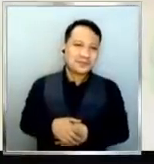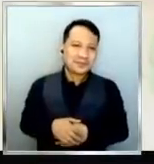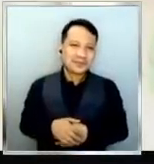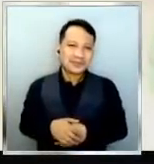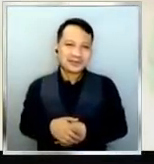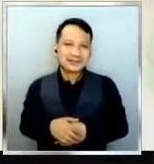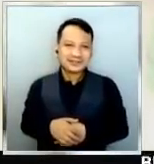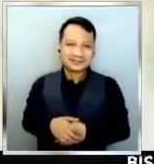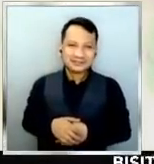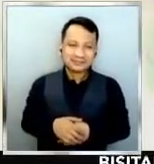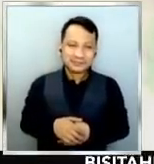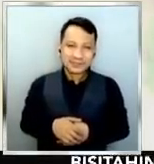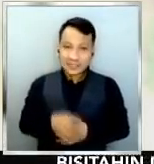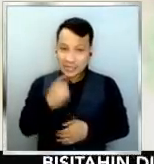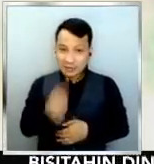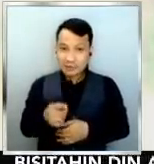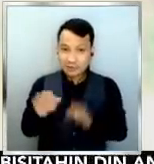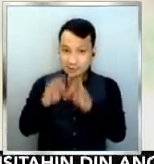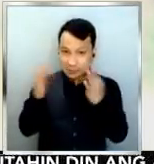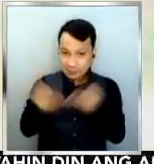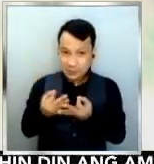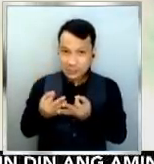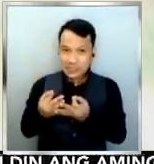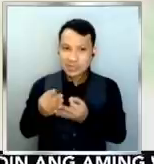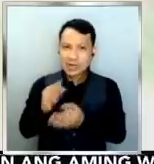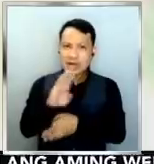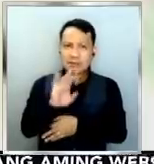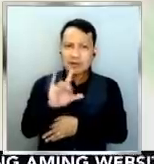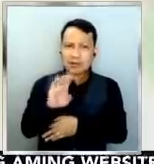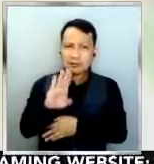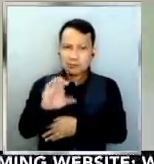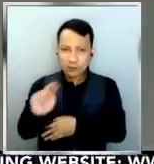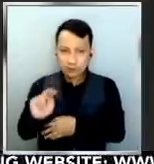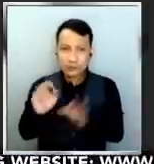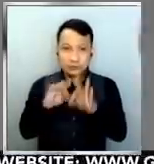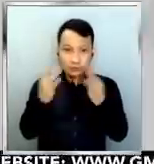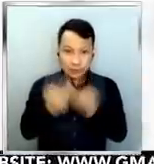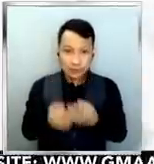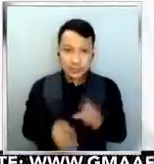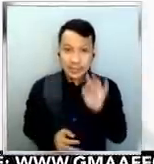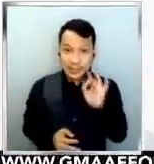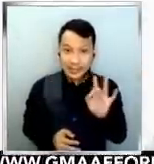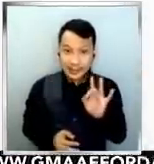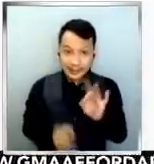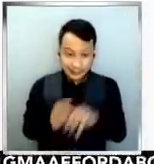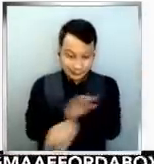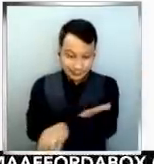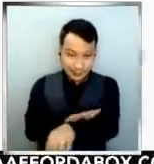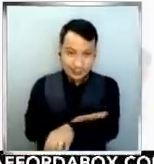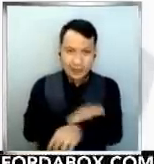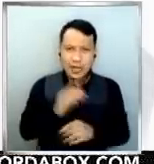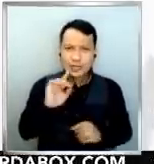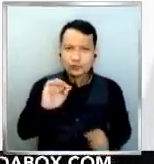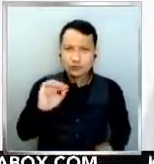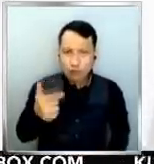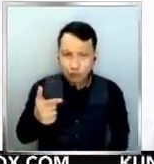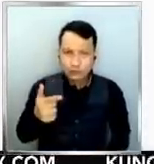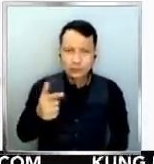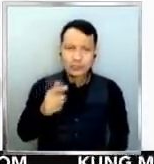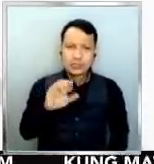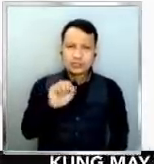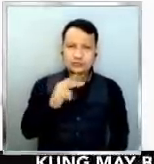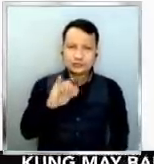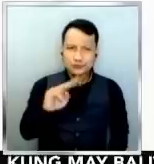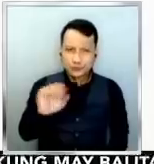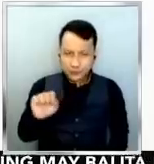Meet the pamilya Balbons, ang family of 8 Shih Tzus. Ito si Daddy Basti at ito naman si